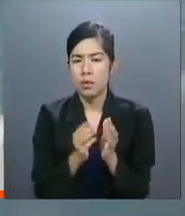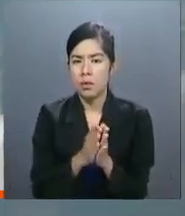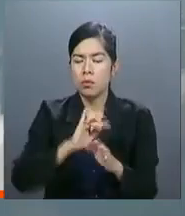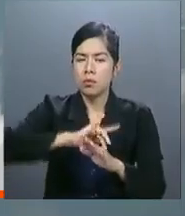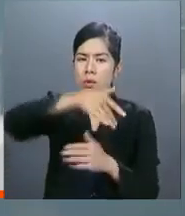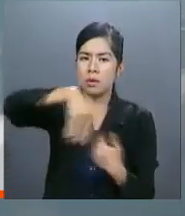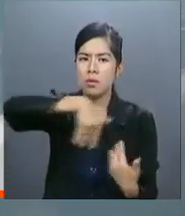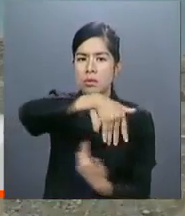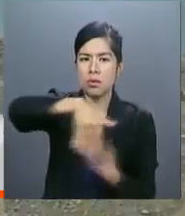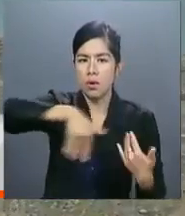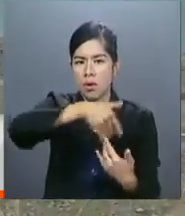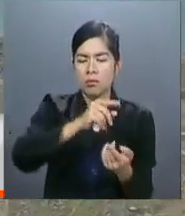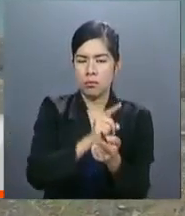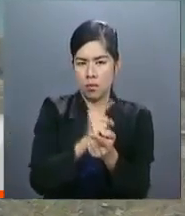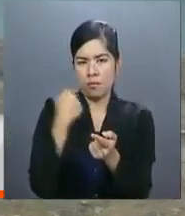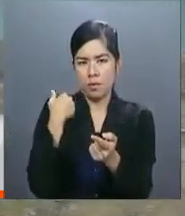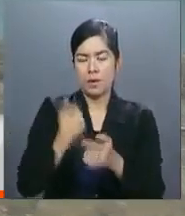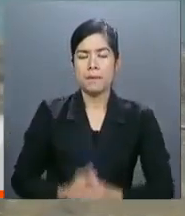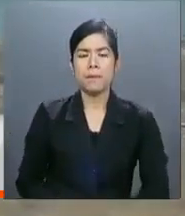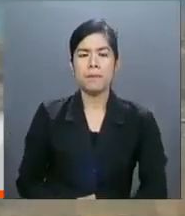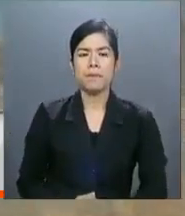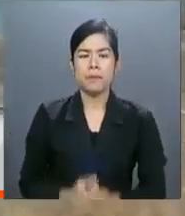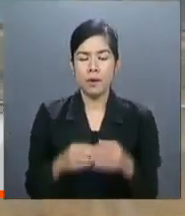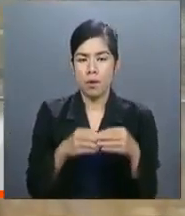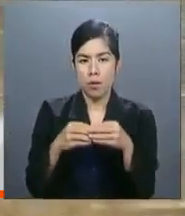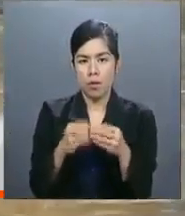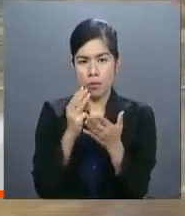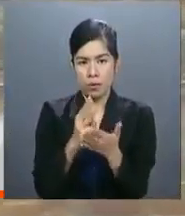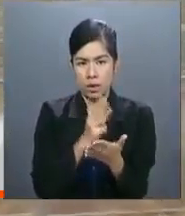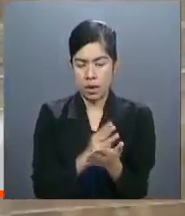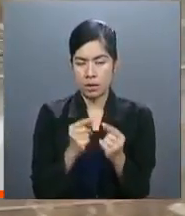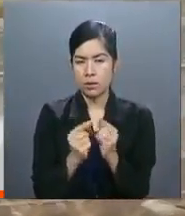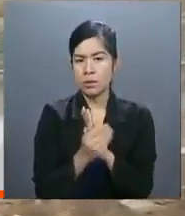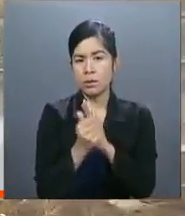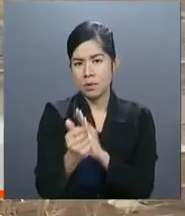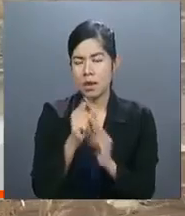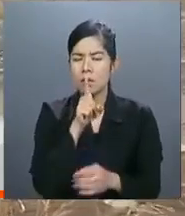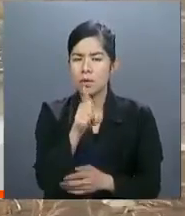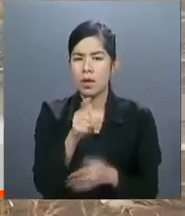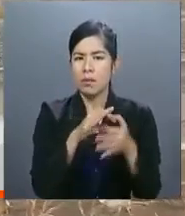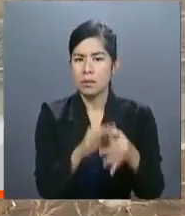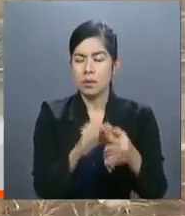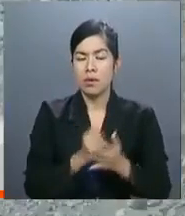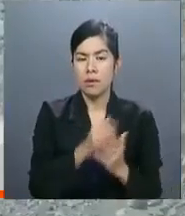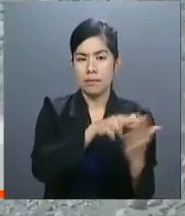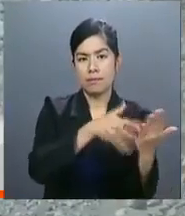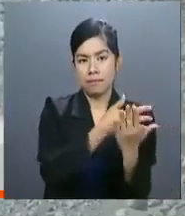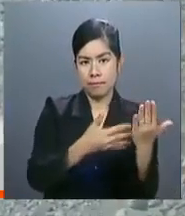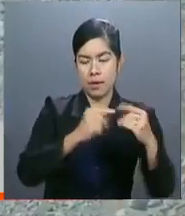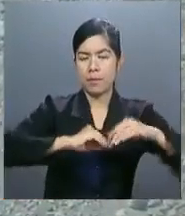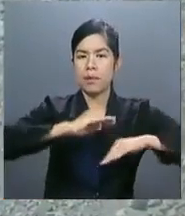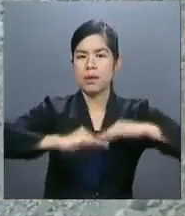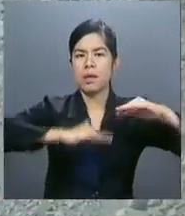ปีนอกจากนี้ยังถูกตั้งคำถามจากนักวิชาการและภาคประชาสังคมถึงความคุ้มค่าของแผนพัฒนาที่ต้อง